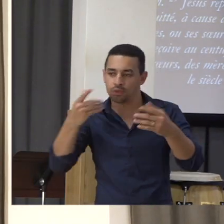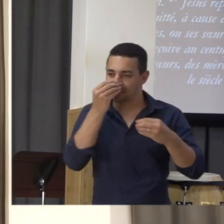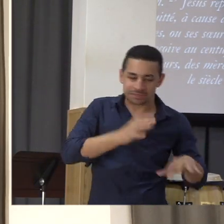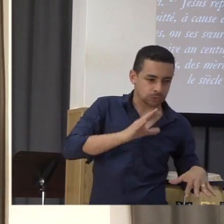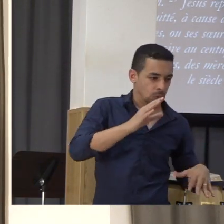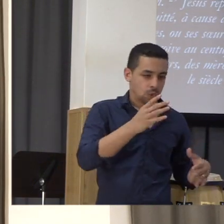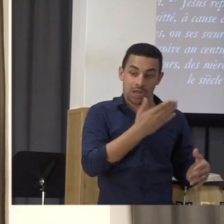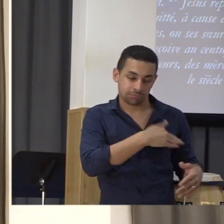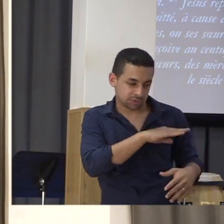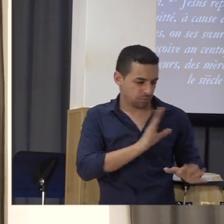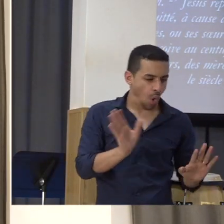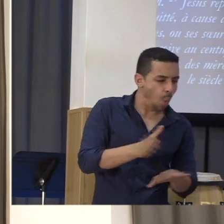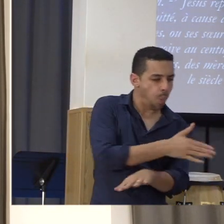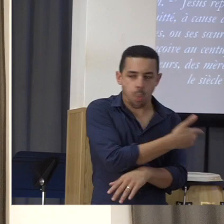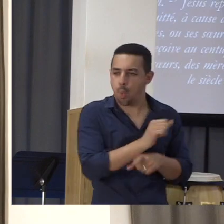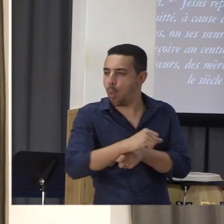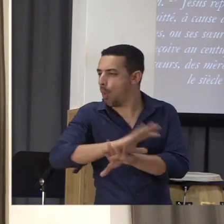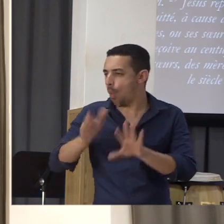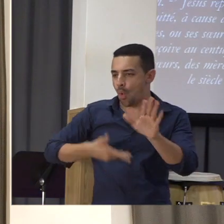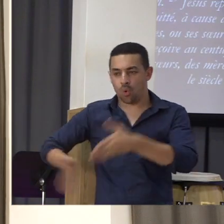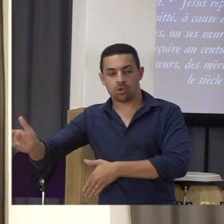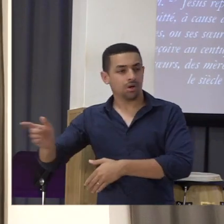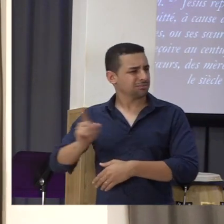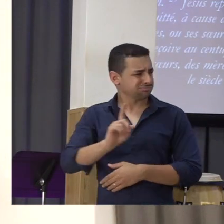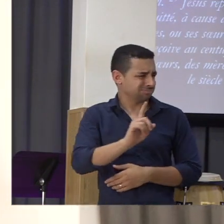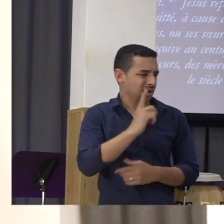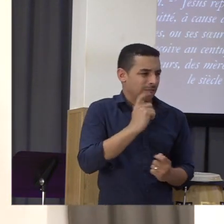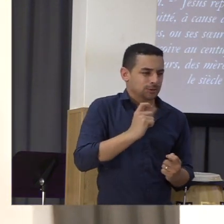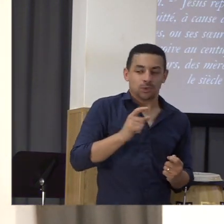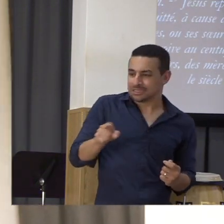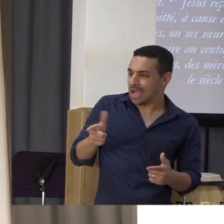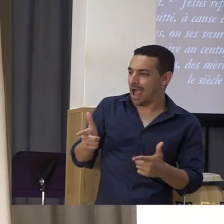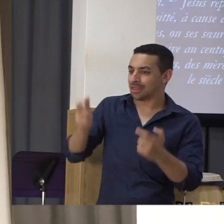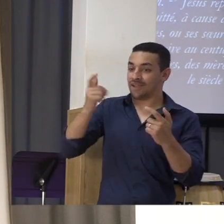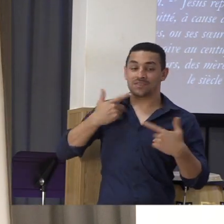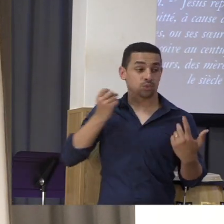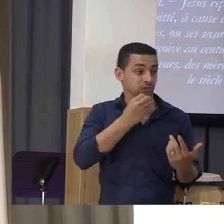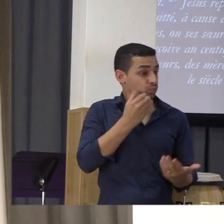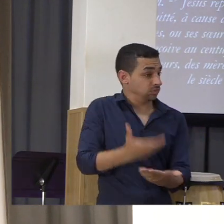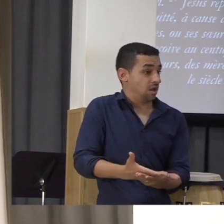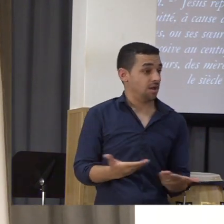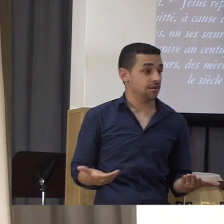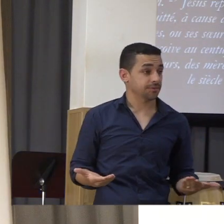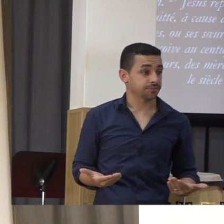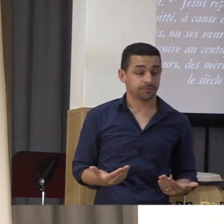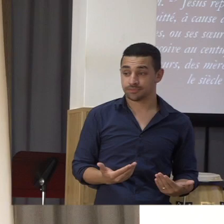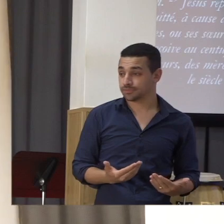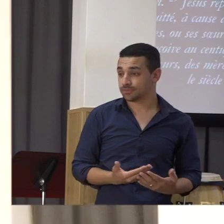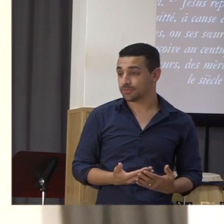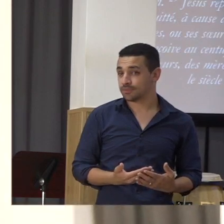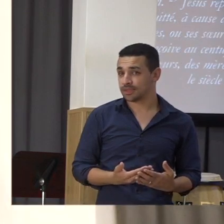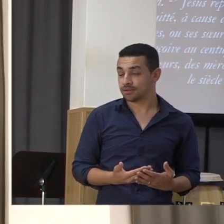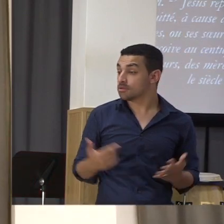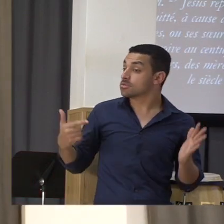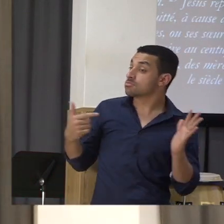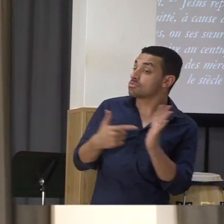démissionnes de tes responsabilités. Il ne faut pas que la gloire vienne. Ce sont les persécutions de la vie. Et une